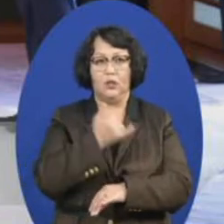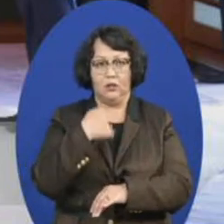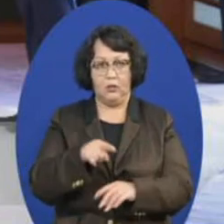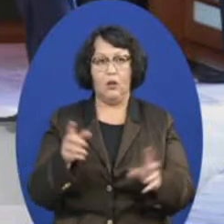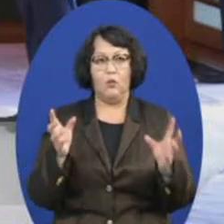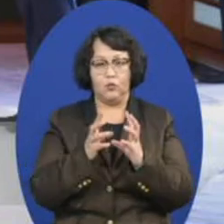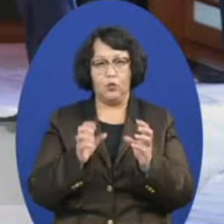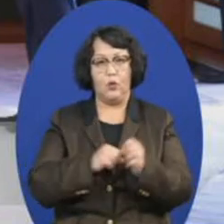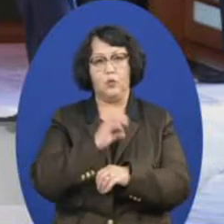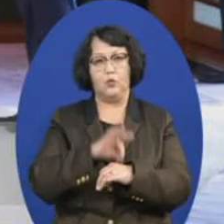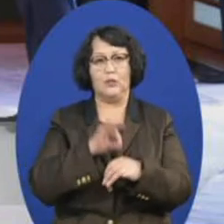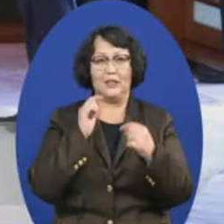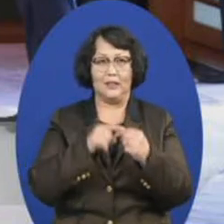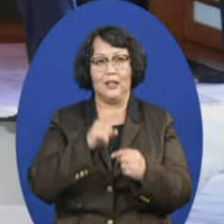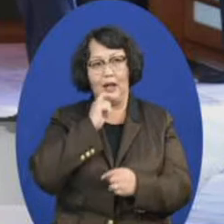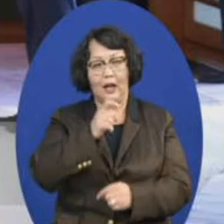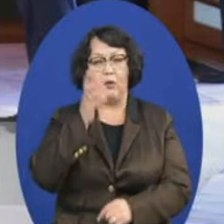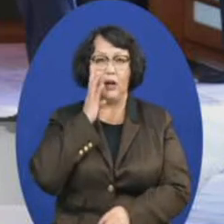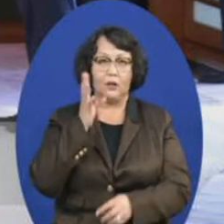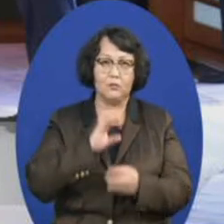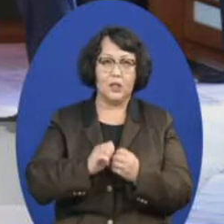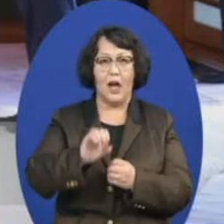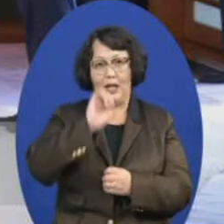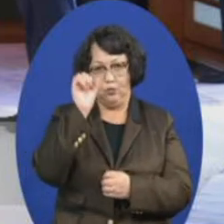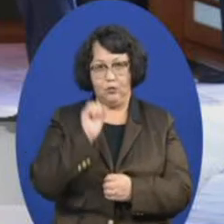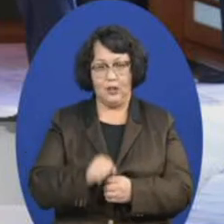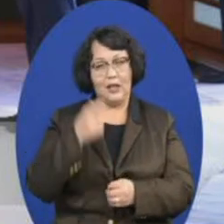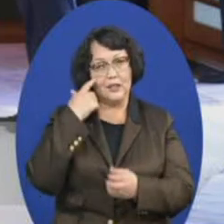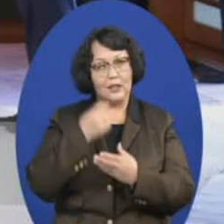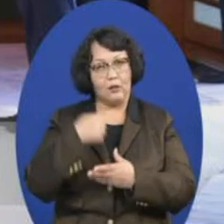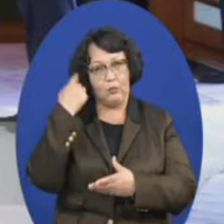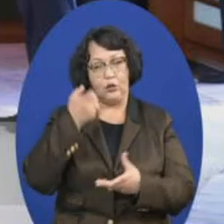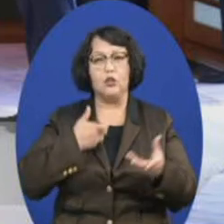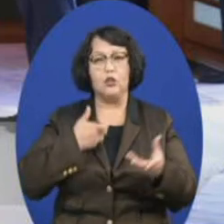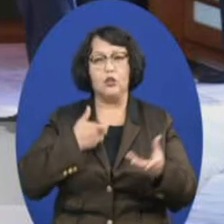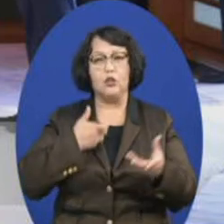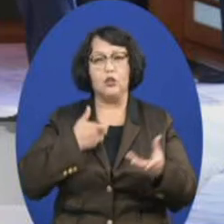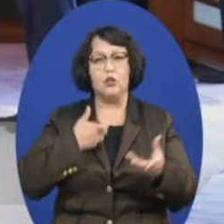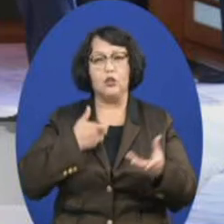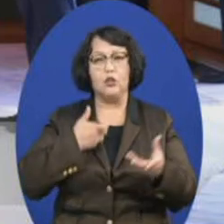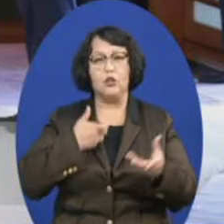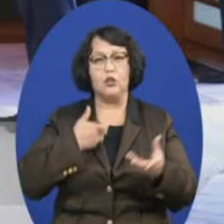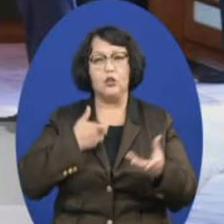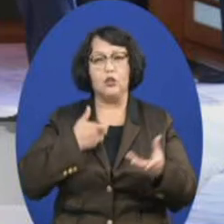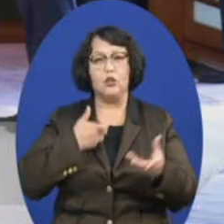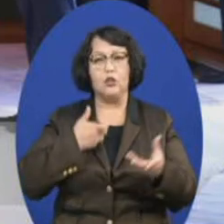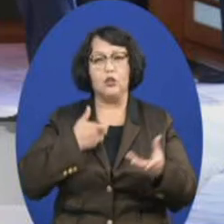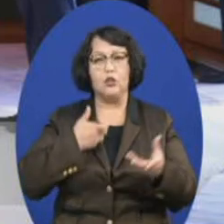удирдлагатаас уулзаж, цар тахлын эсрэг хариу арга хэмжээний асуудлаар санал солилцсон.